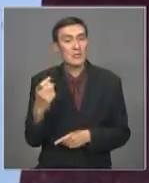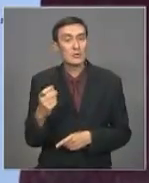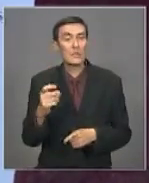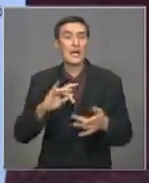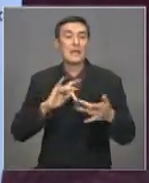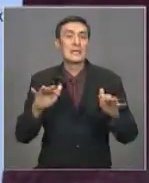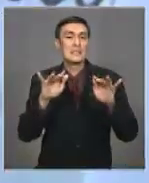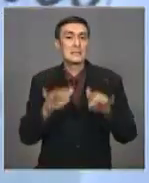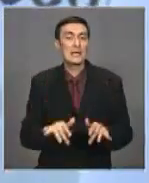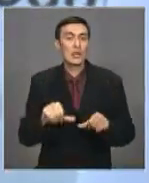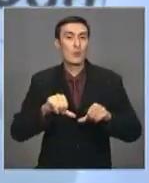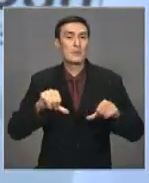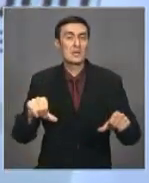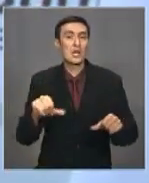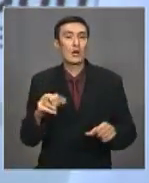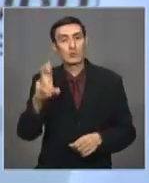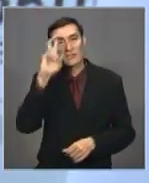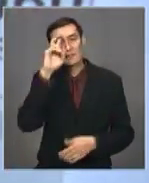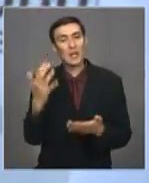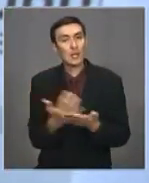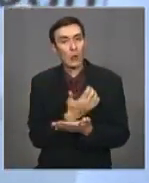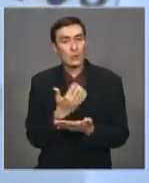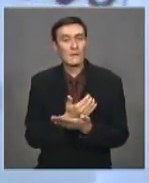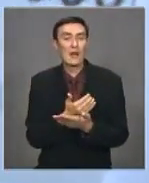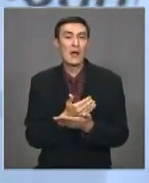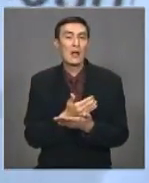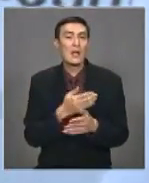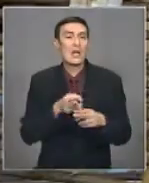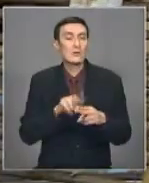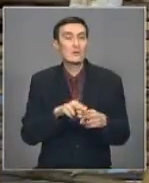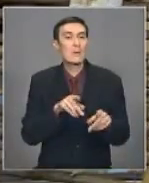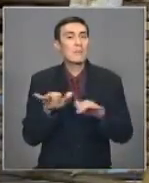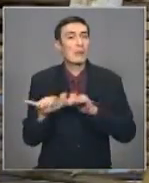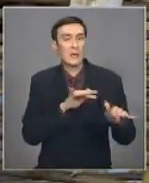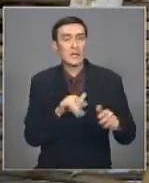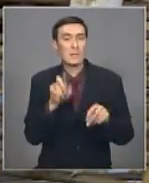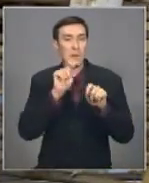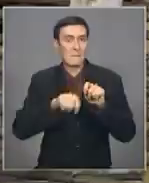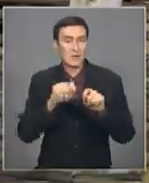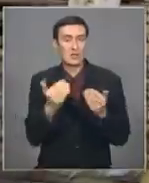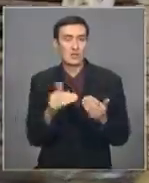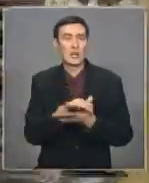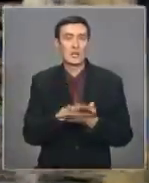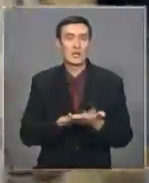информацию на сайте Комитета госдоходов. Кстати, рейдовые мероприятия еще продолжаются.